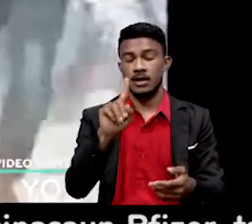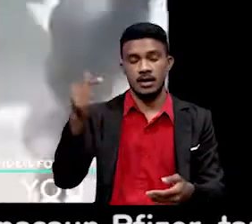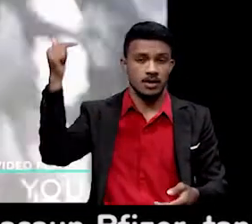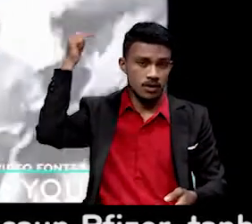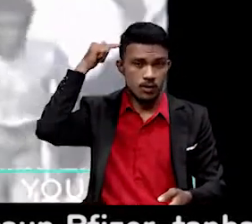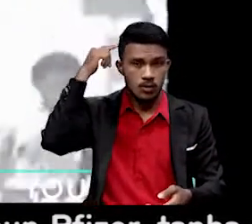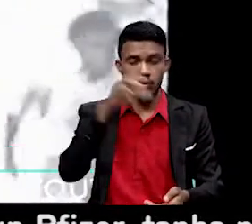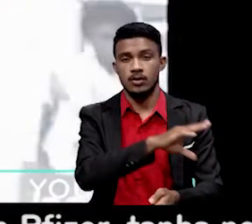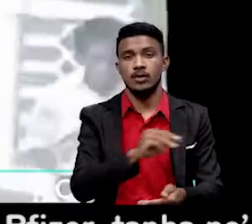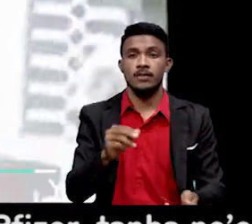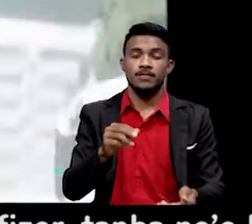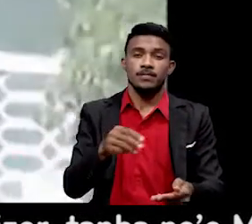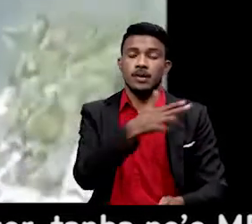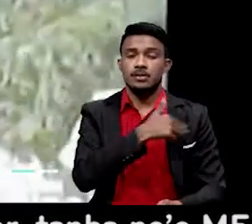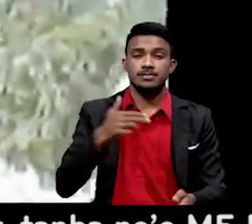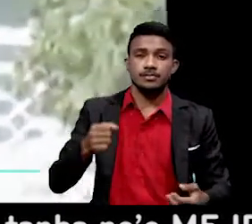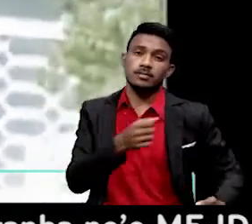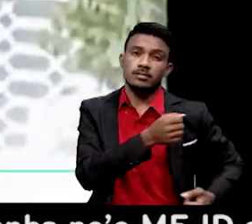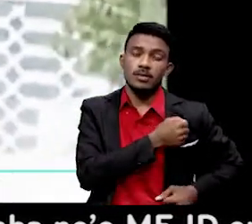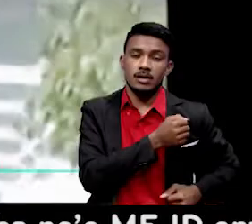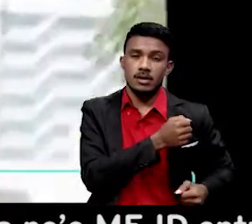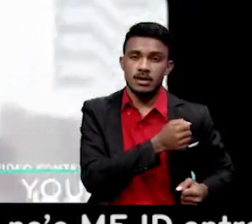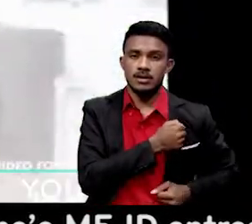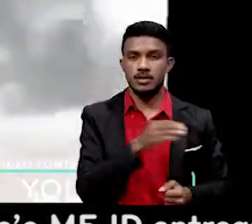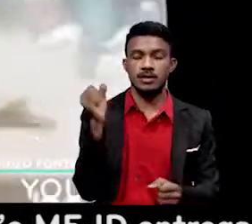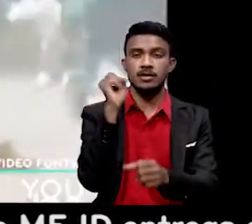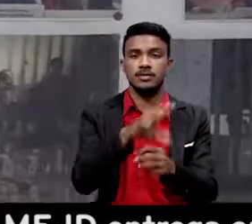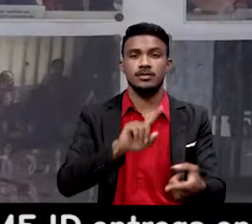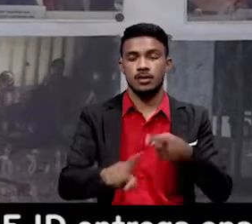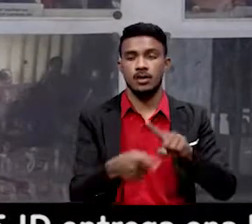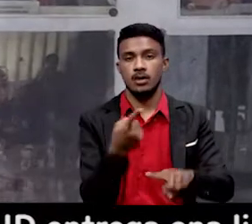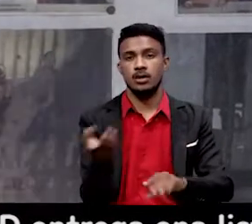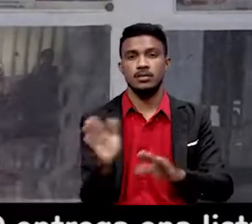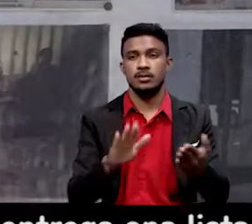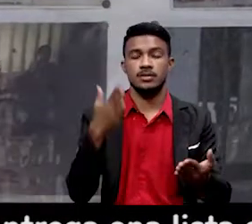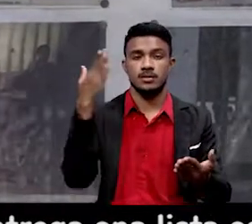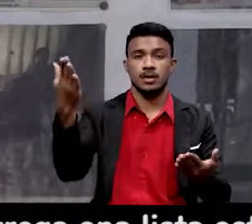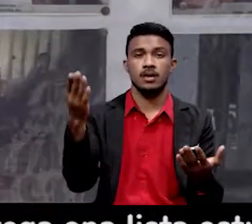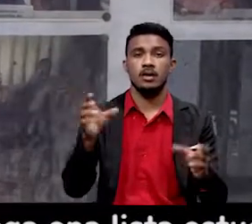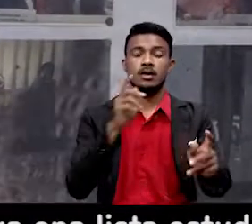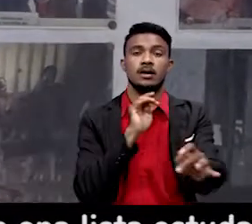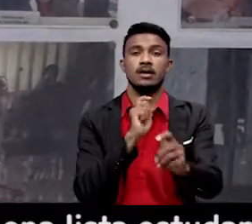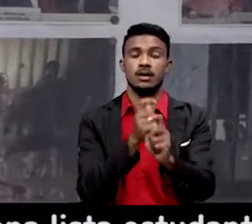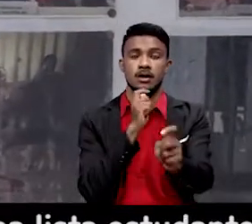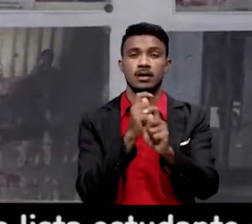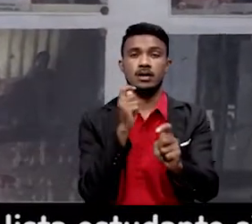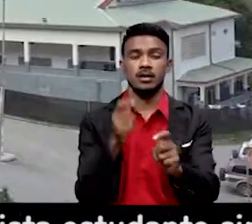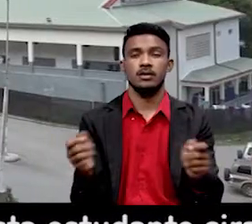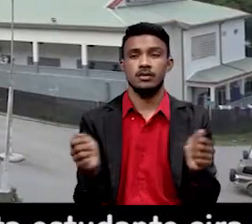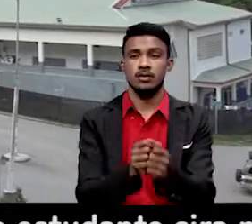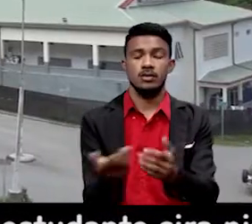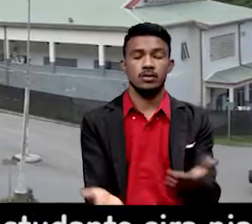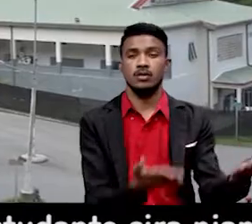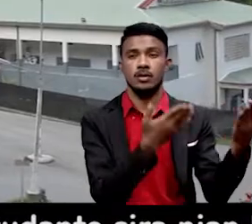militar Indonesia soe nia hamutu kon nia kolega nebe mate ona ba iha kamioneta hinu o di tula sai husi Santa Cruz